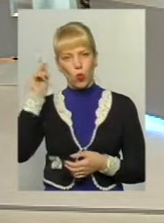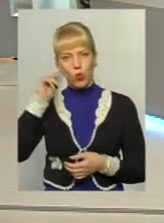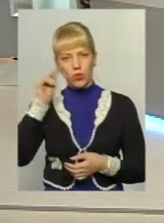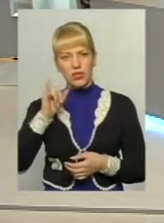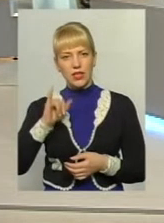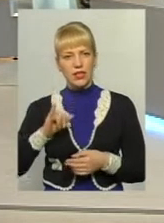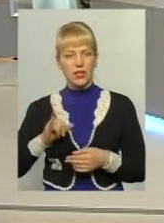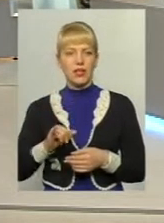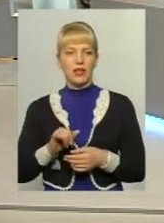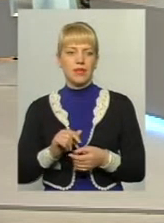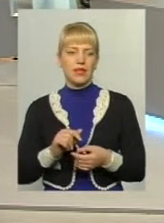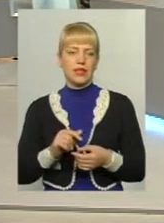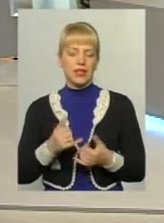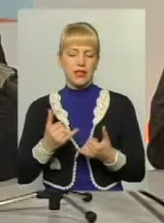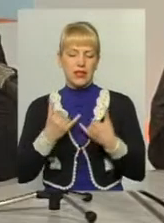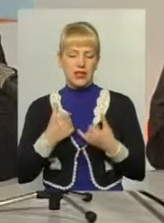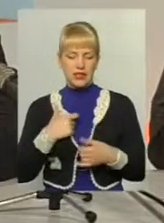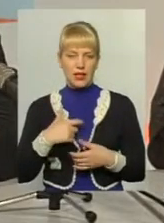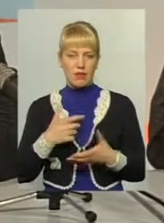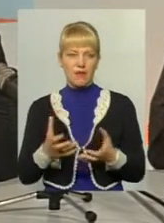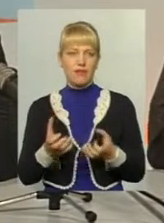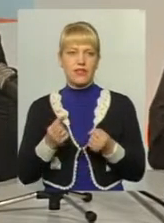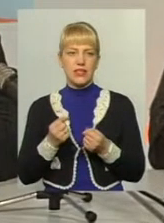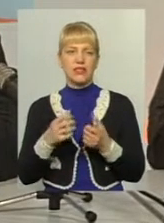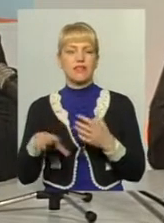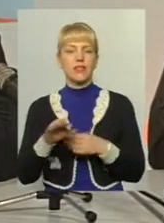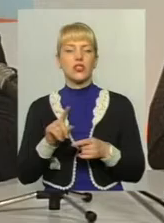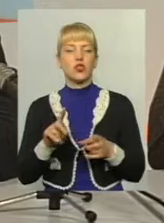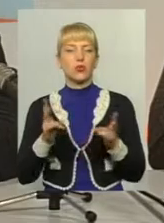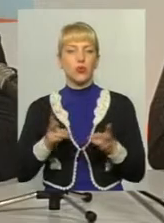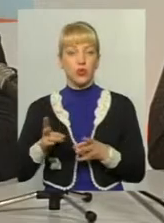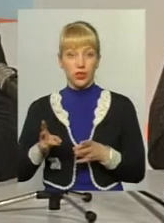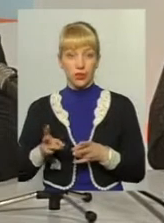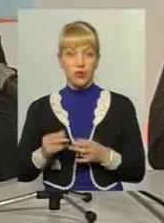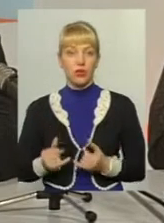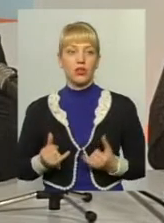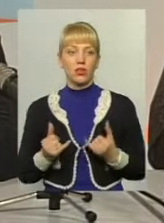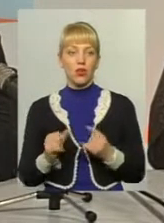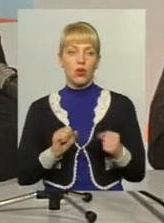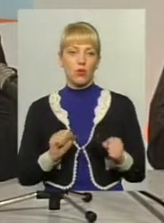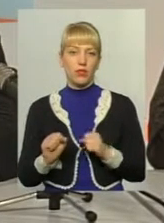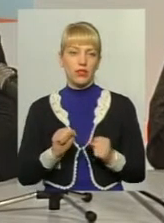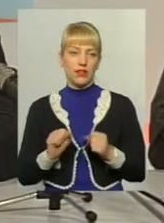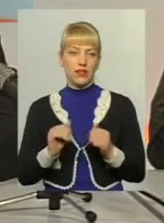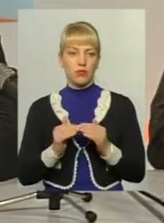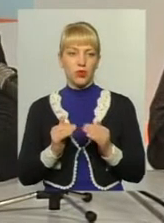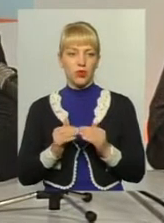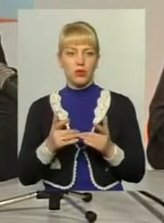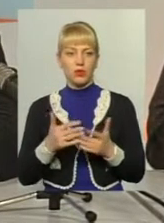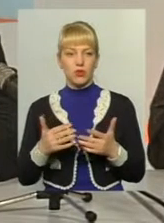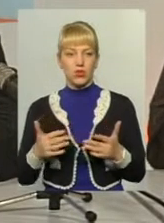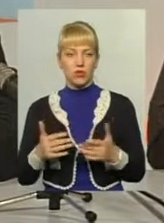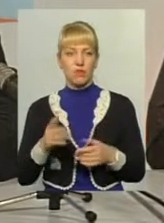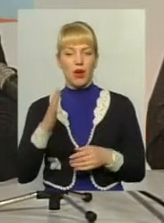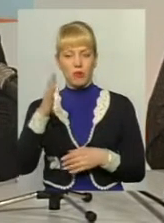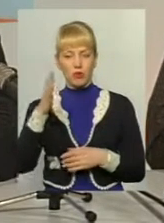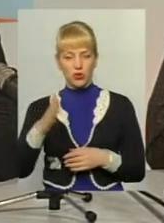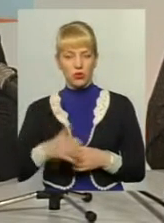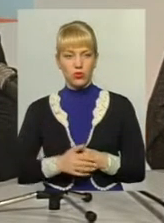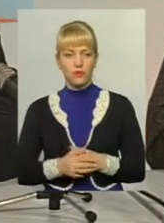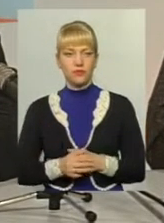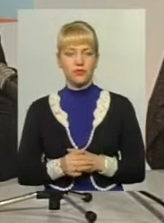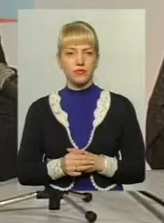я не помиляюсь, да, управління житлово-комунального господарства. Да. Там є, там записуються, тобто люди, які бажають, можуть записатися і можуть